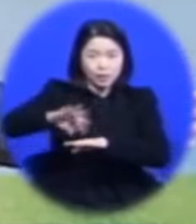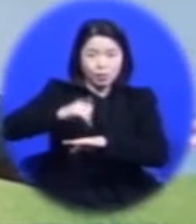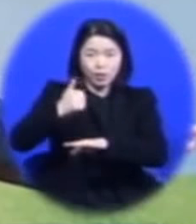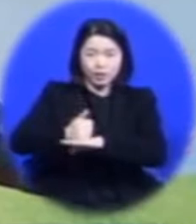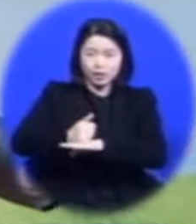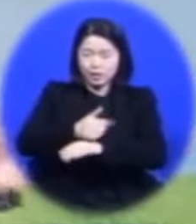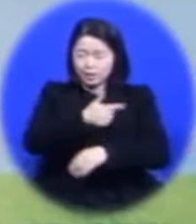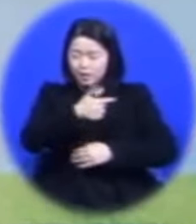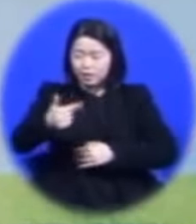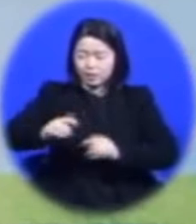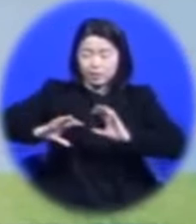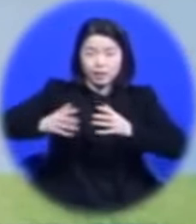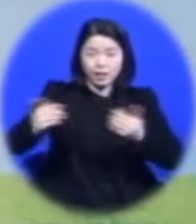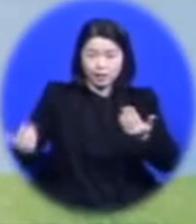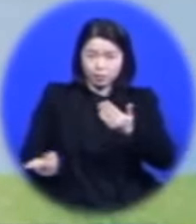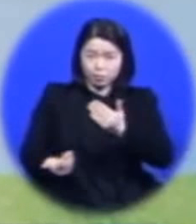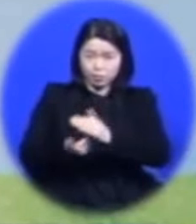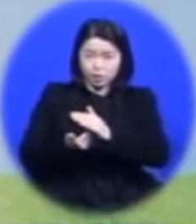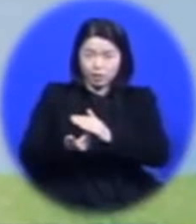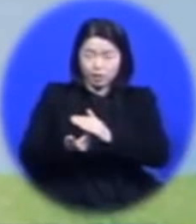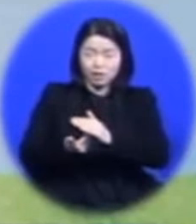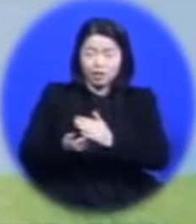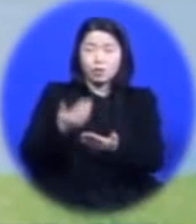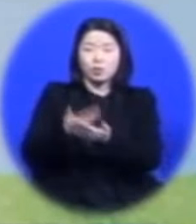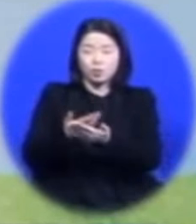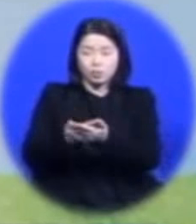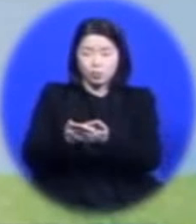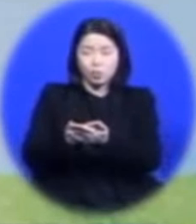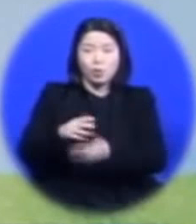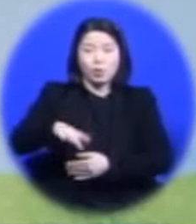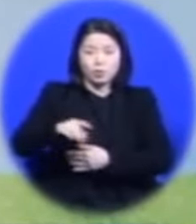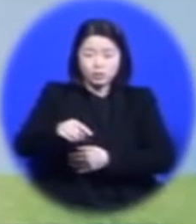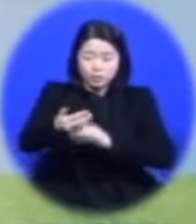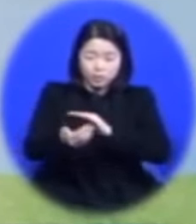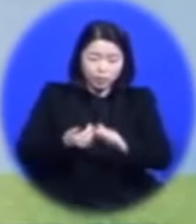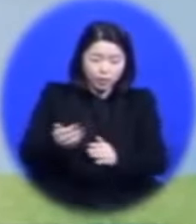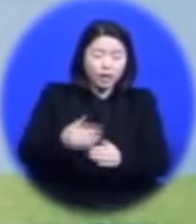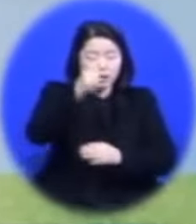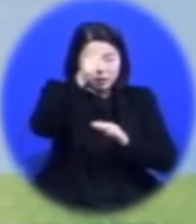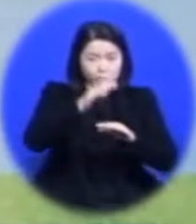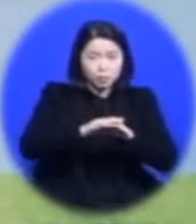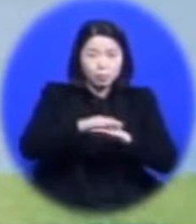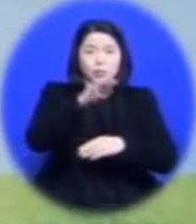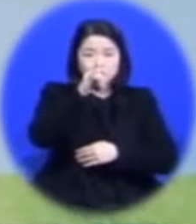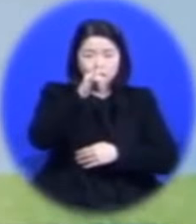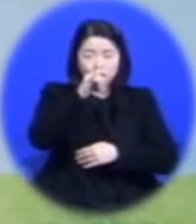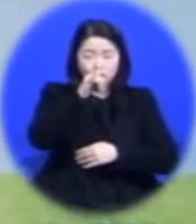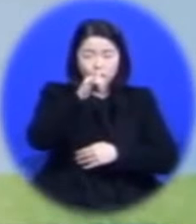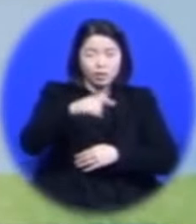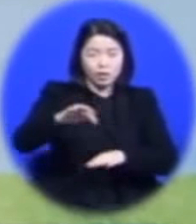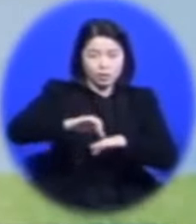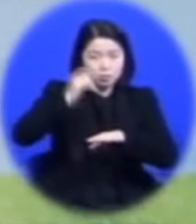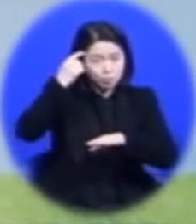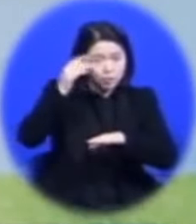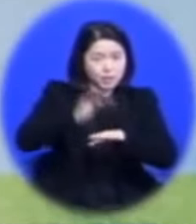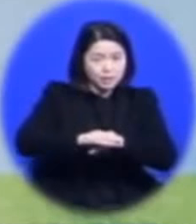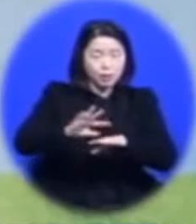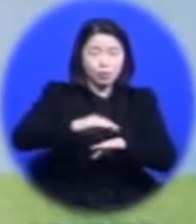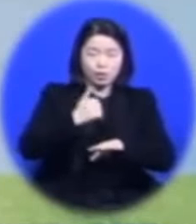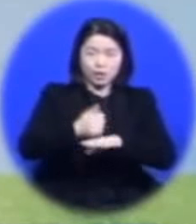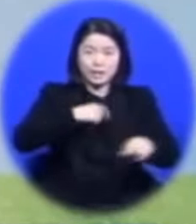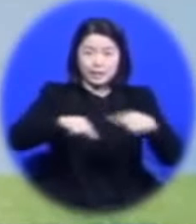나라를 이루게 해 달라고 먼저 기도한게 있습니다 그 기도가 뭐냐면 솔로몬이